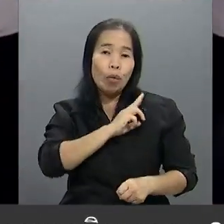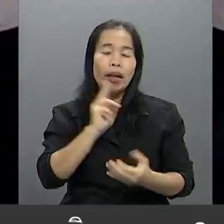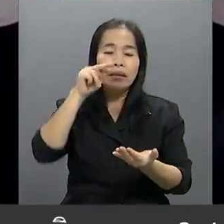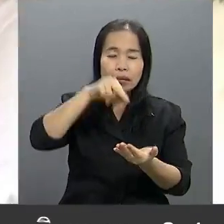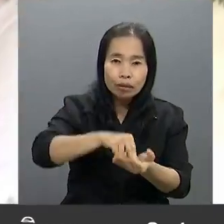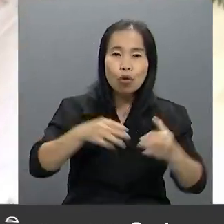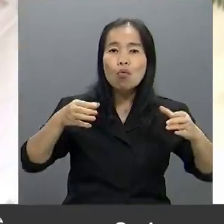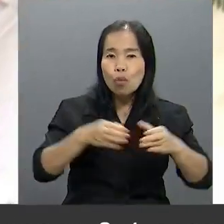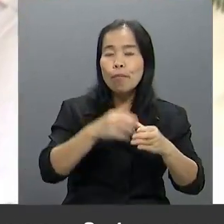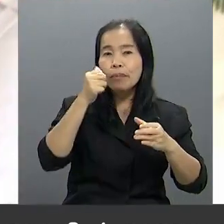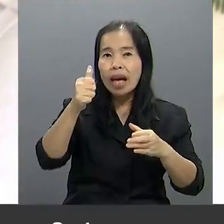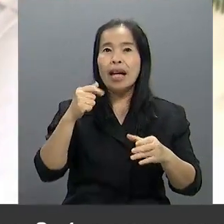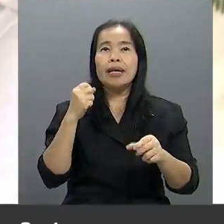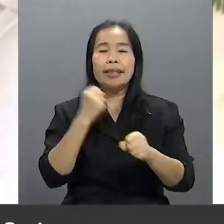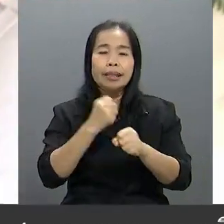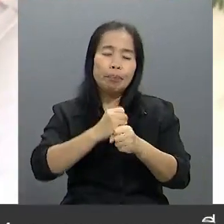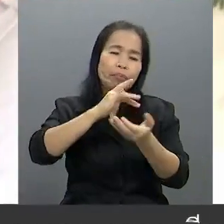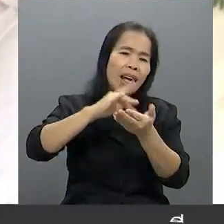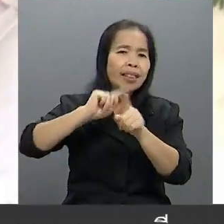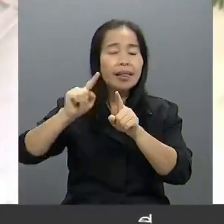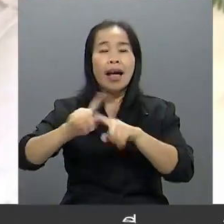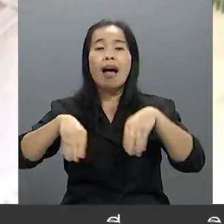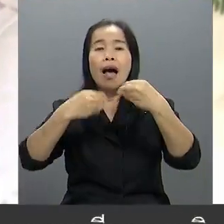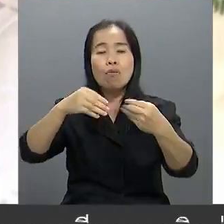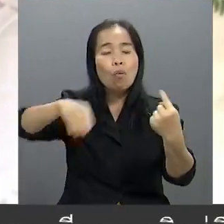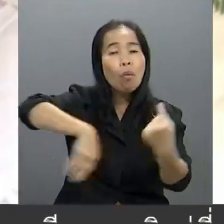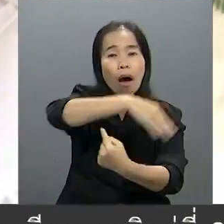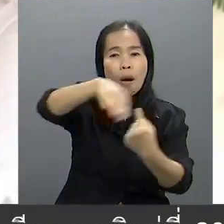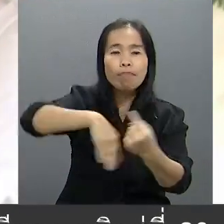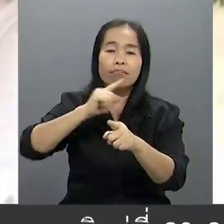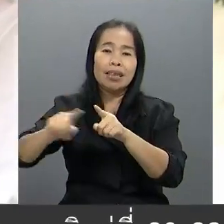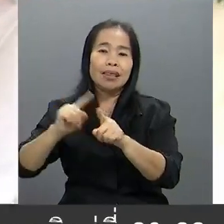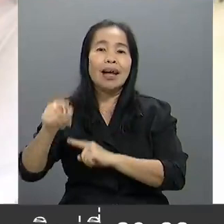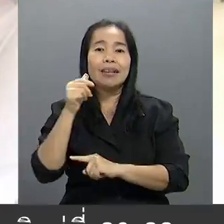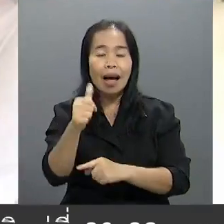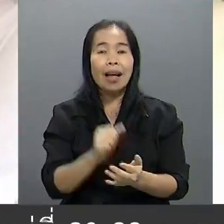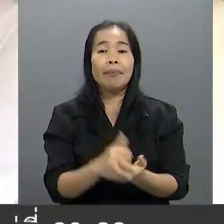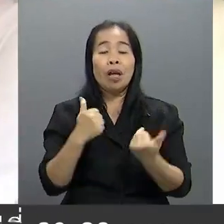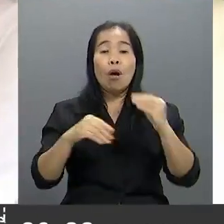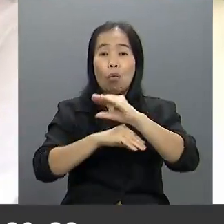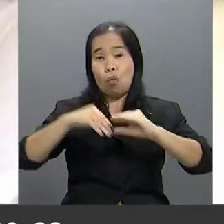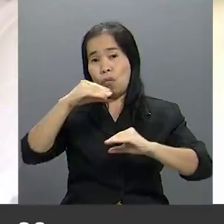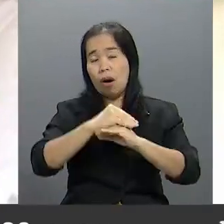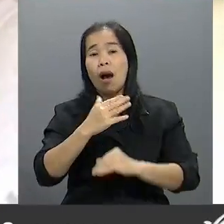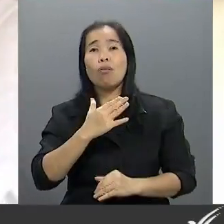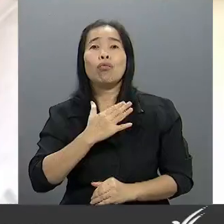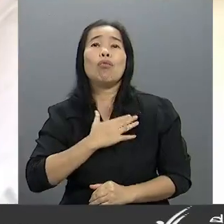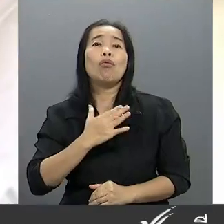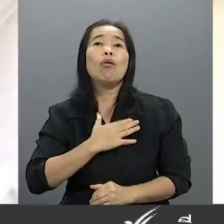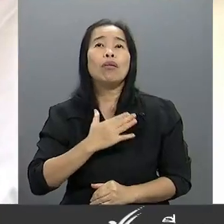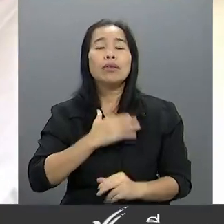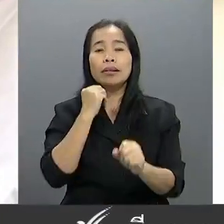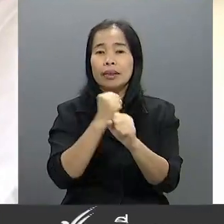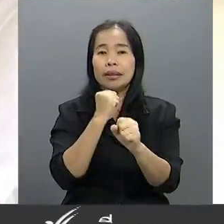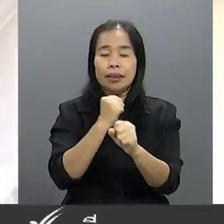กับพื้นที่ดีขึ้นซึ่งอันนี้เป็นโครงการตามรอยพ่อรอเจ้าเนี่ยมันก็จะเป็นสิ่งที่